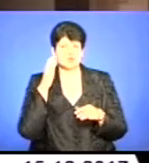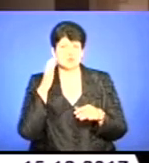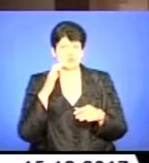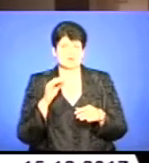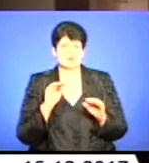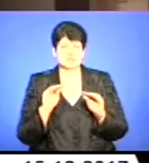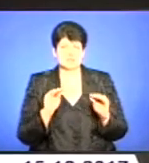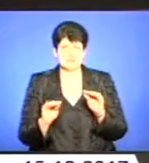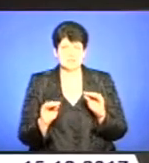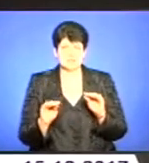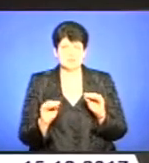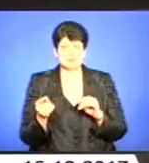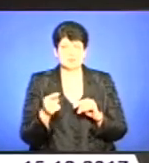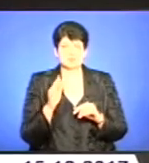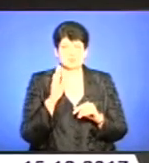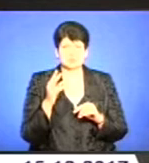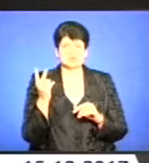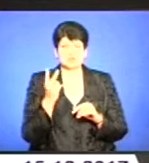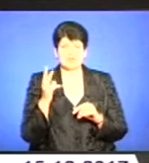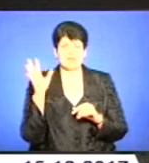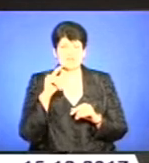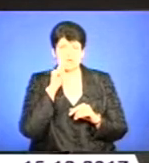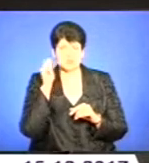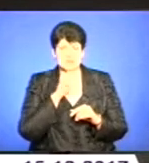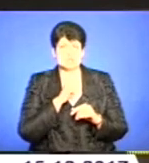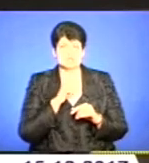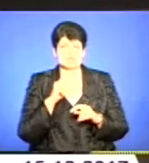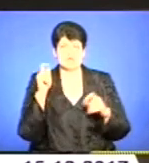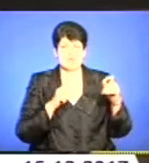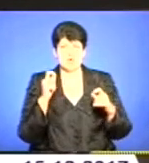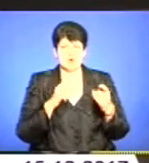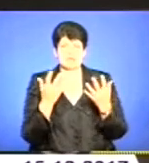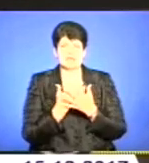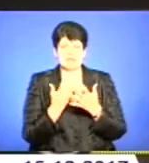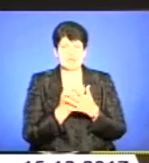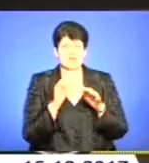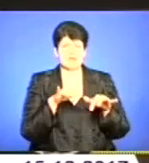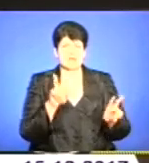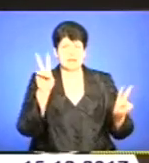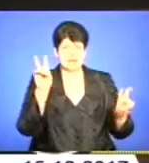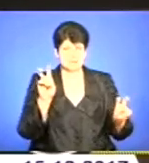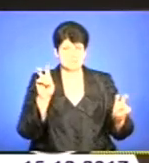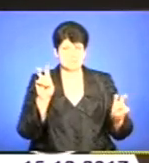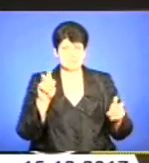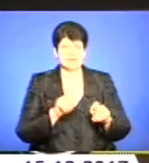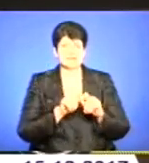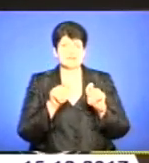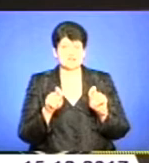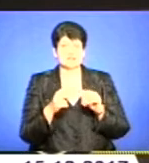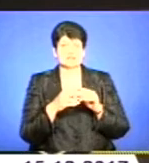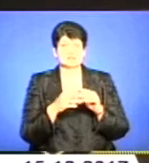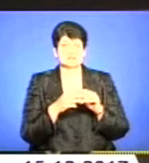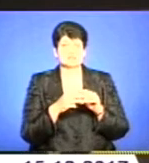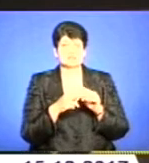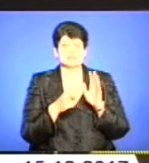У Тернополі відбуватиметься другий всеукраїнський форум «Кінохвиля». Відкриваємо його 17-го о